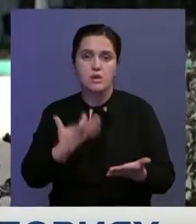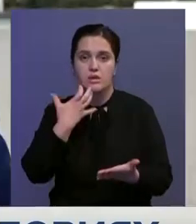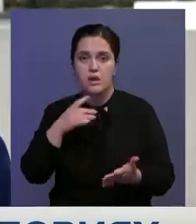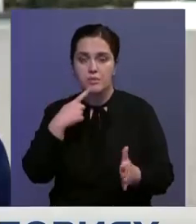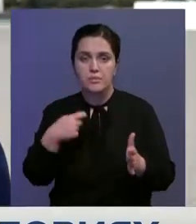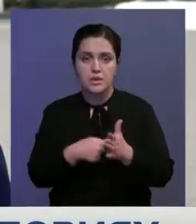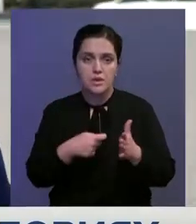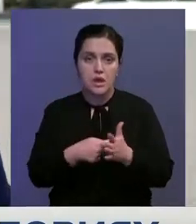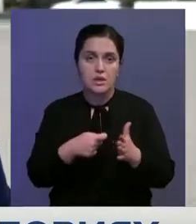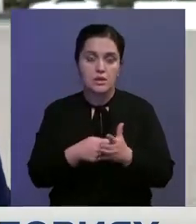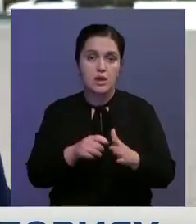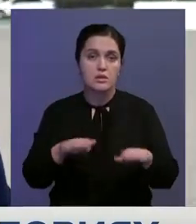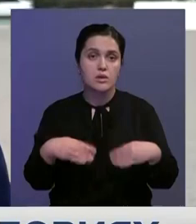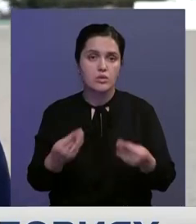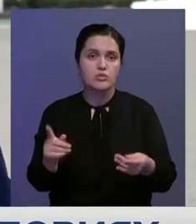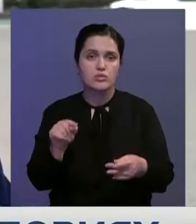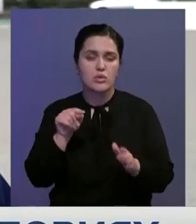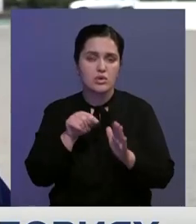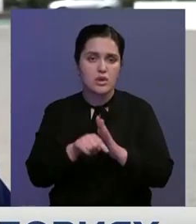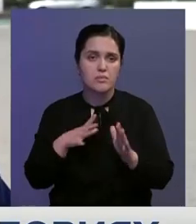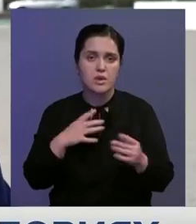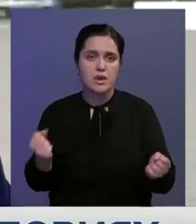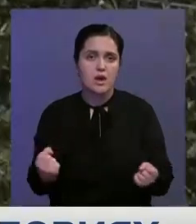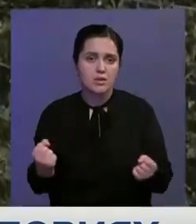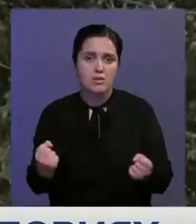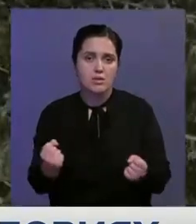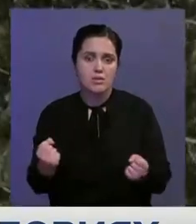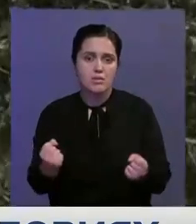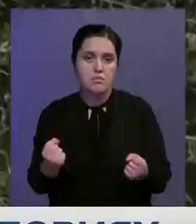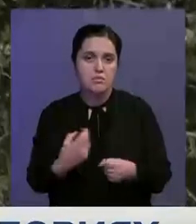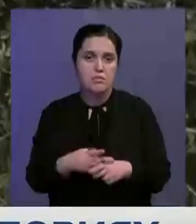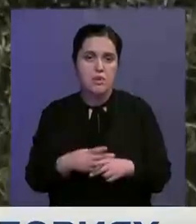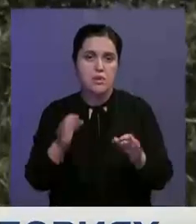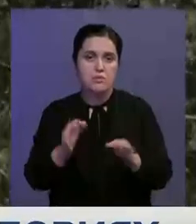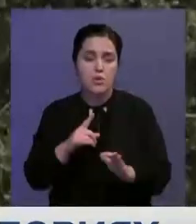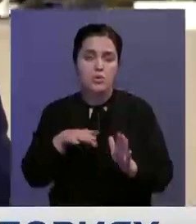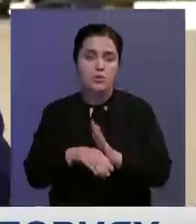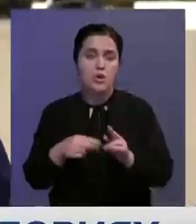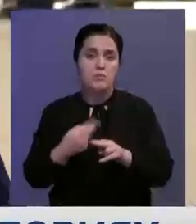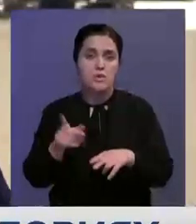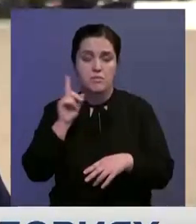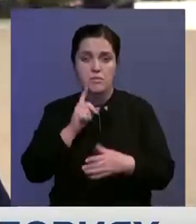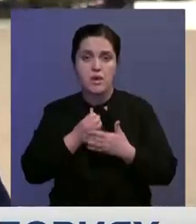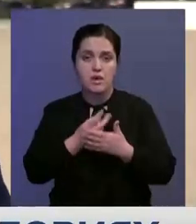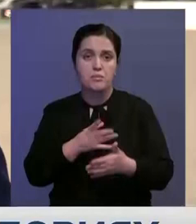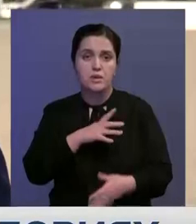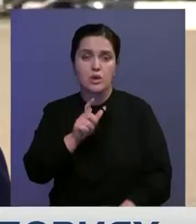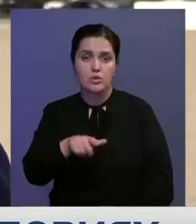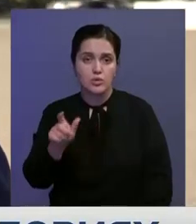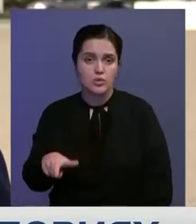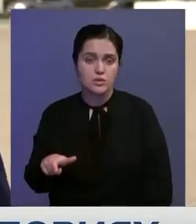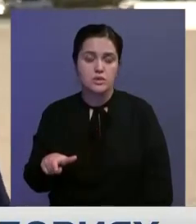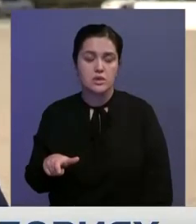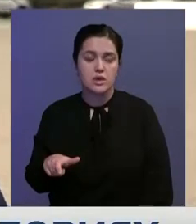они даются, то есть то, что они говорят, что там холодно, это не совсем правильно. Учитывая, что это стационар, там были люди с